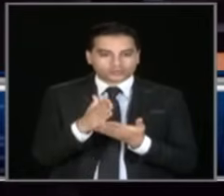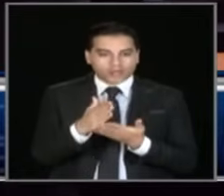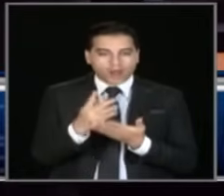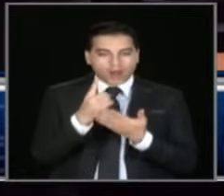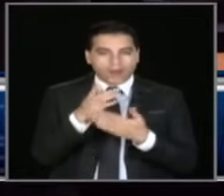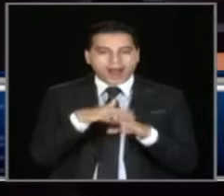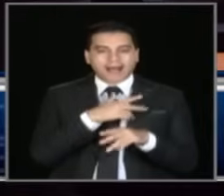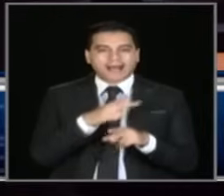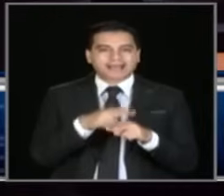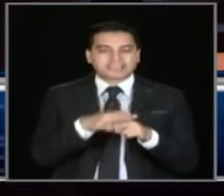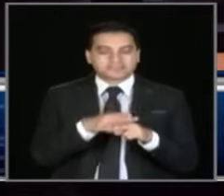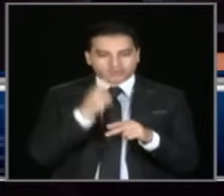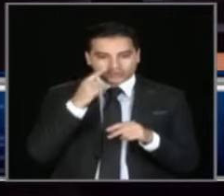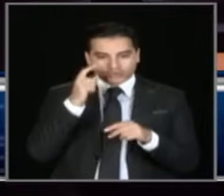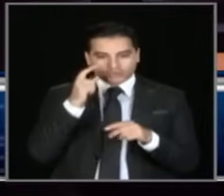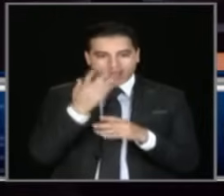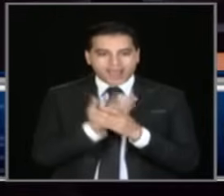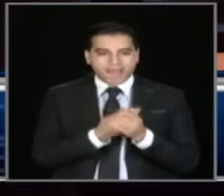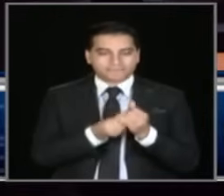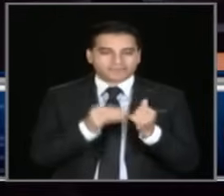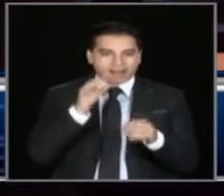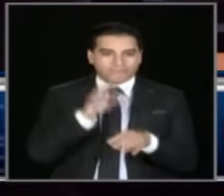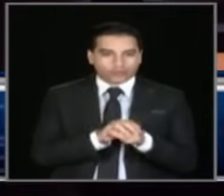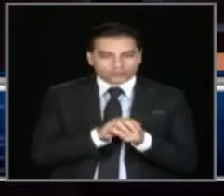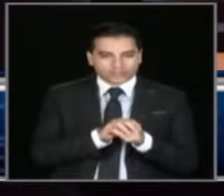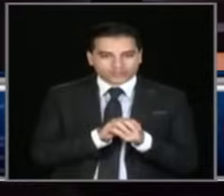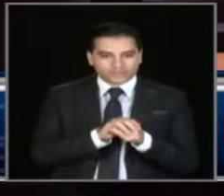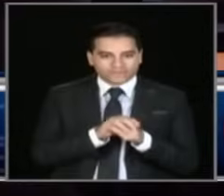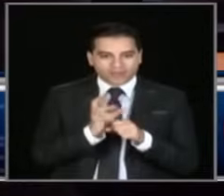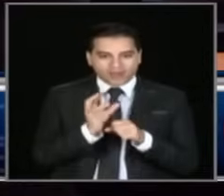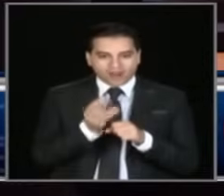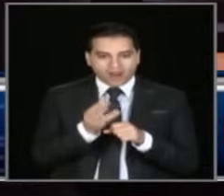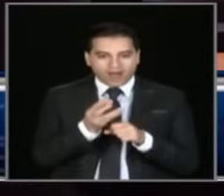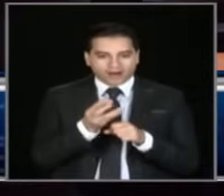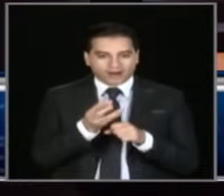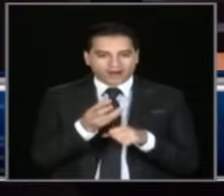الأول على اسم ابنة مكتشف الحجر لاريسا،